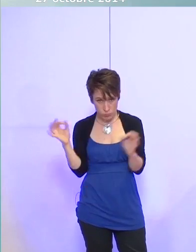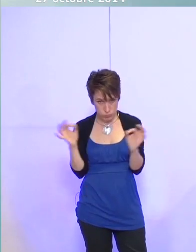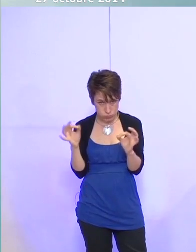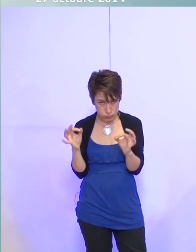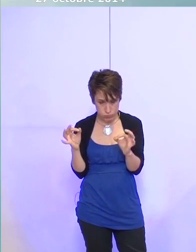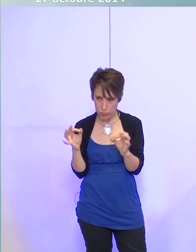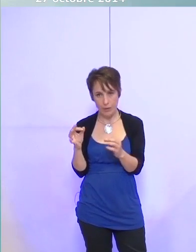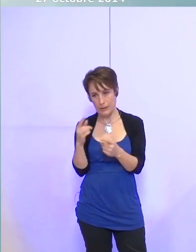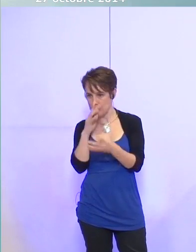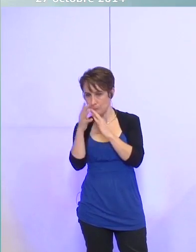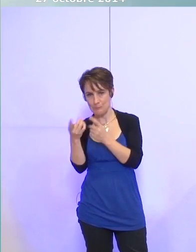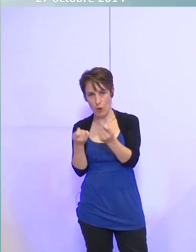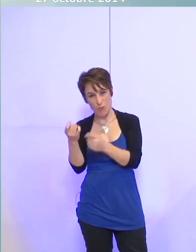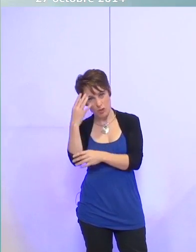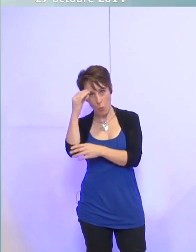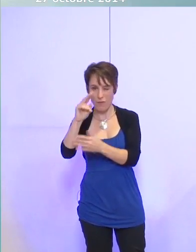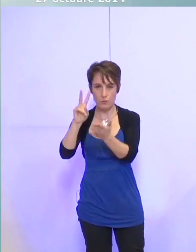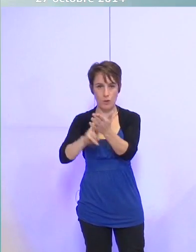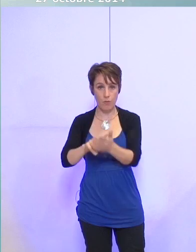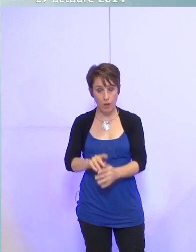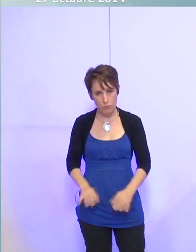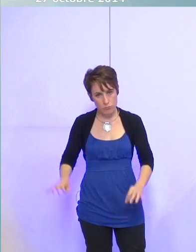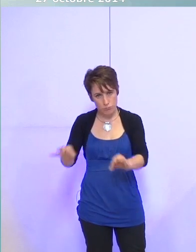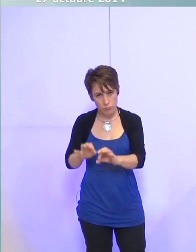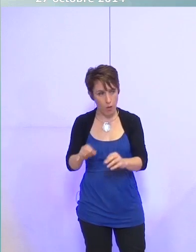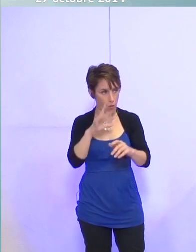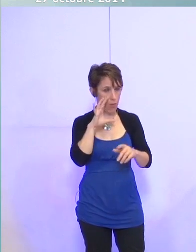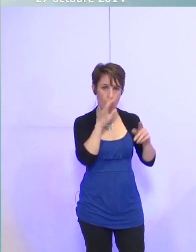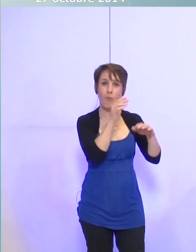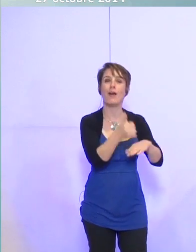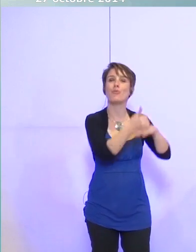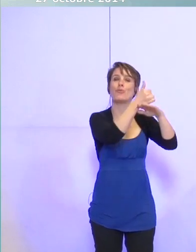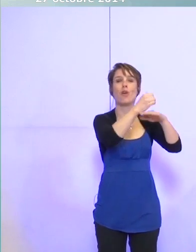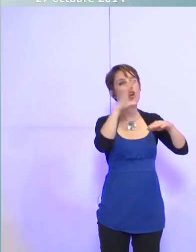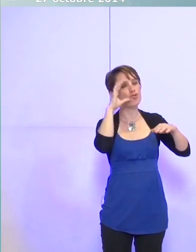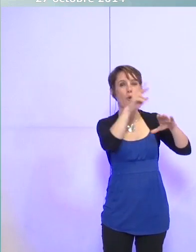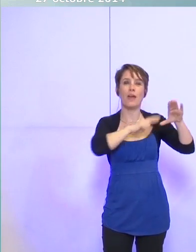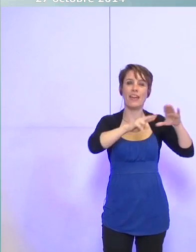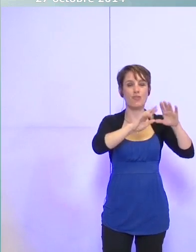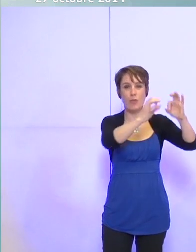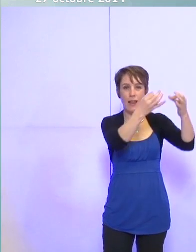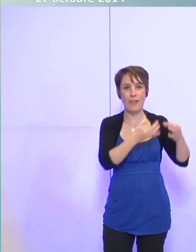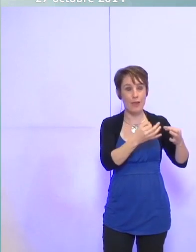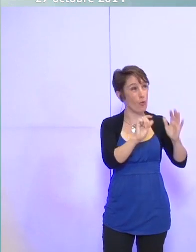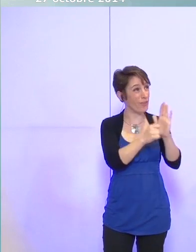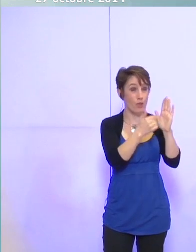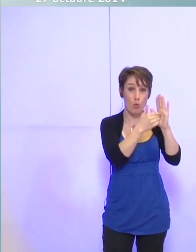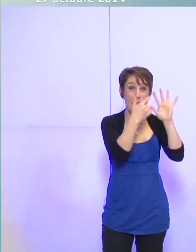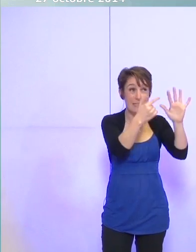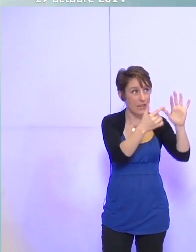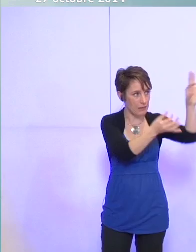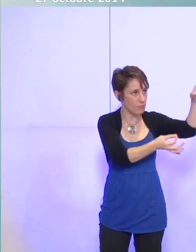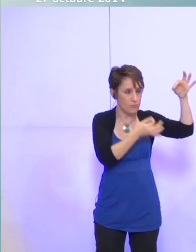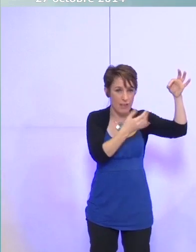très professionnelle, comme le relevait la Chambre régionale des comptes dès 2007 dans son rapport sur la